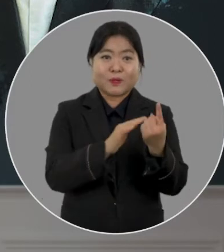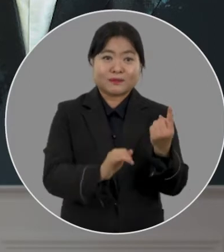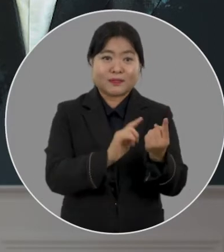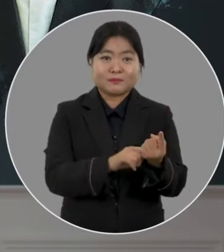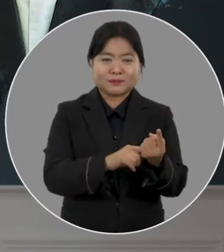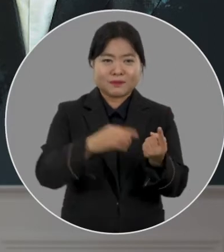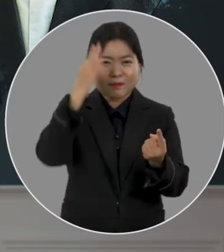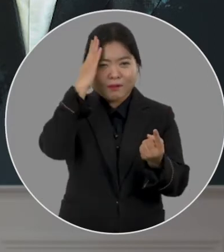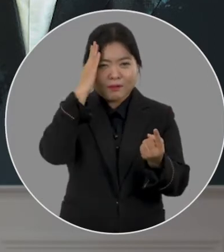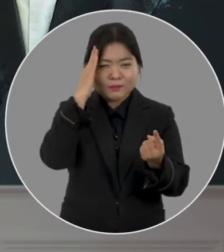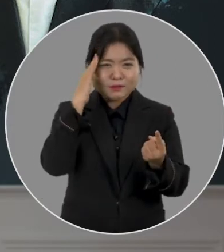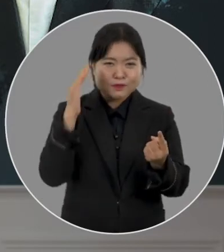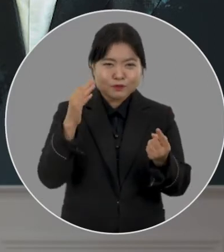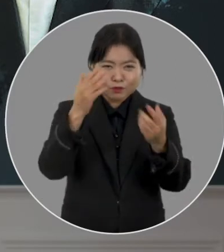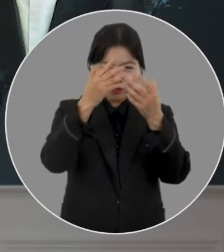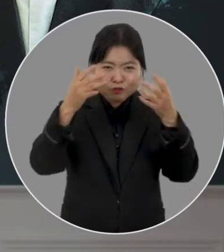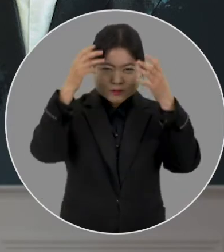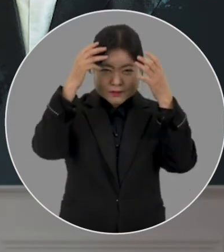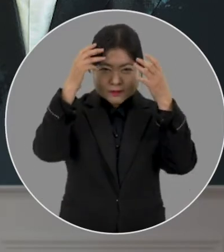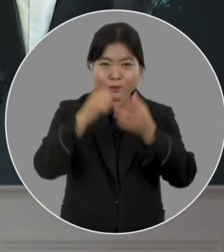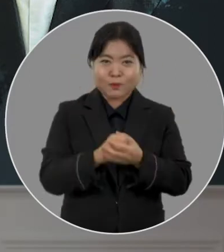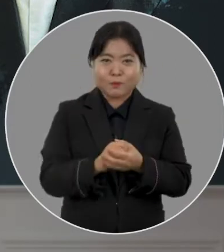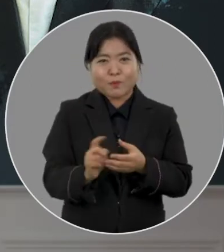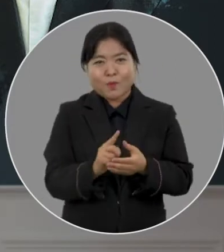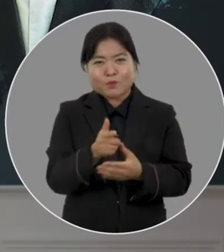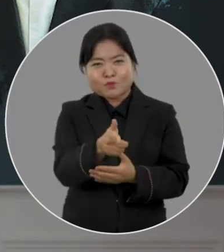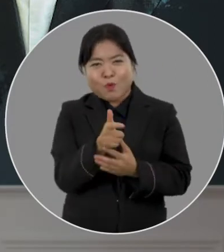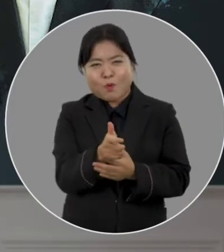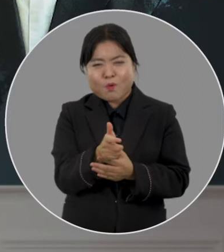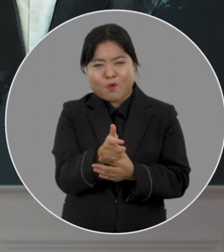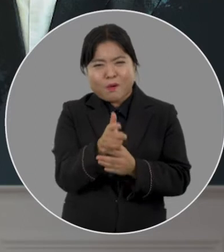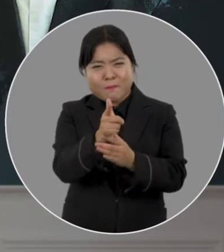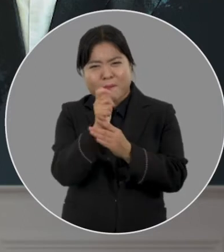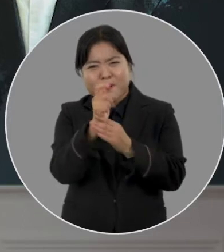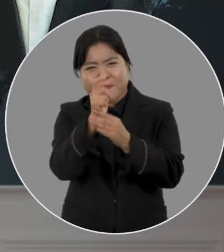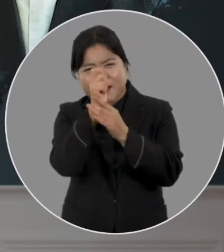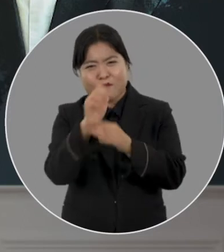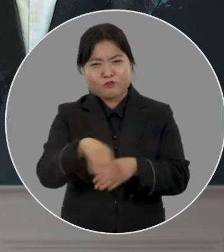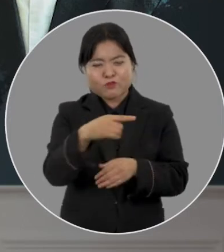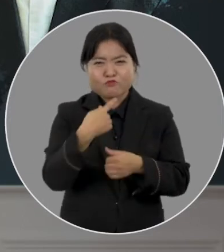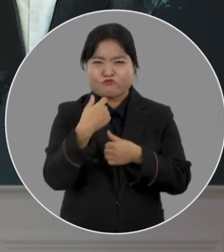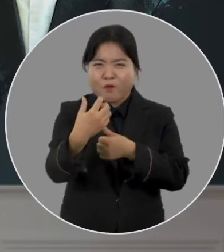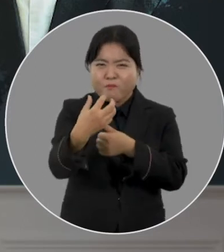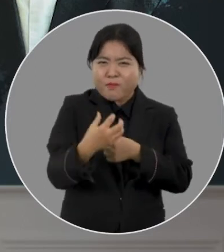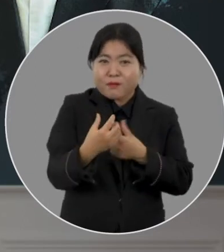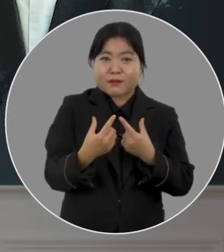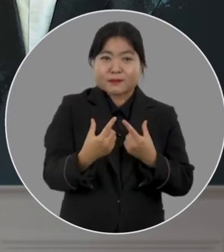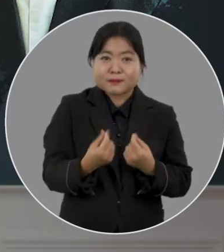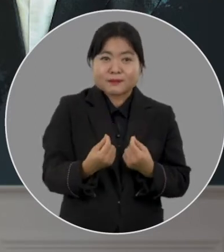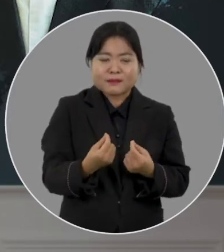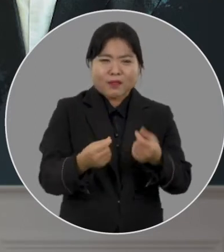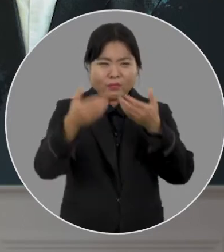사람은 검은 터번을 쓰고 금방이라도 총을 쏘면서 우리를 위협할 것 같은